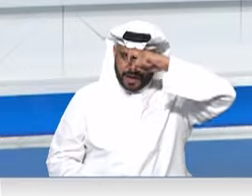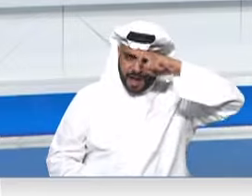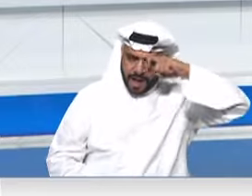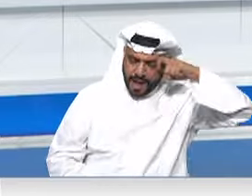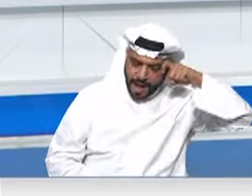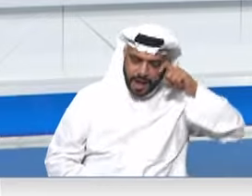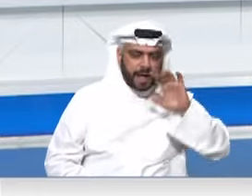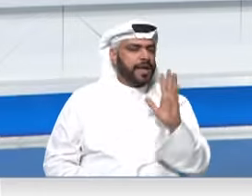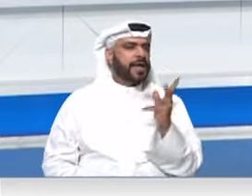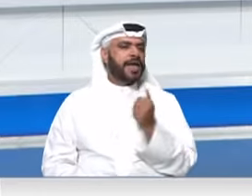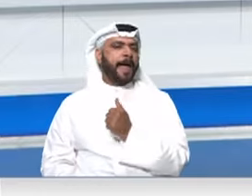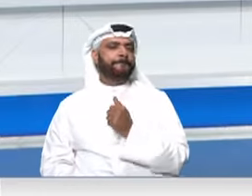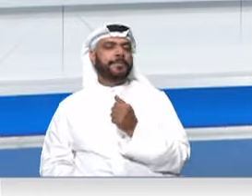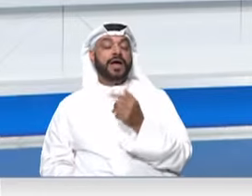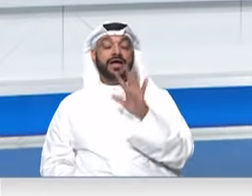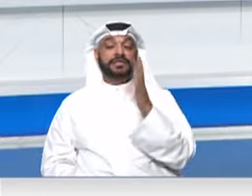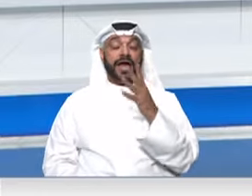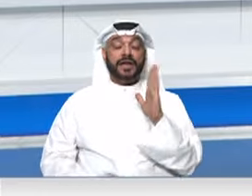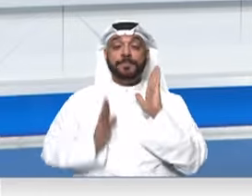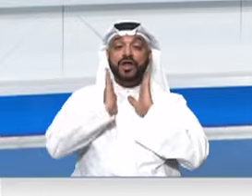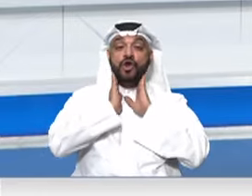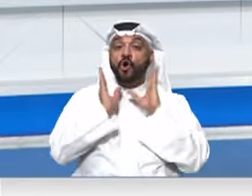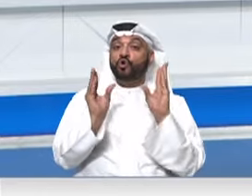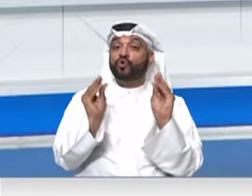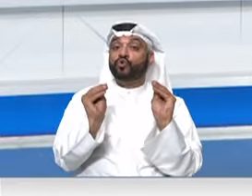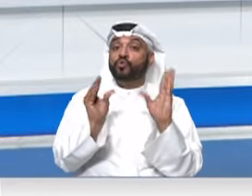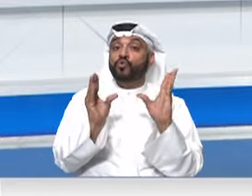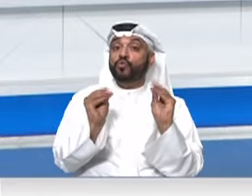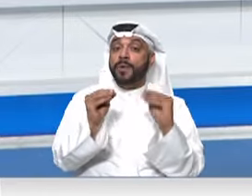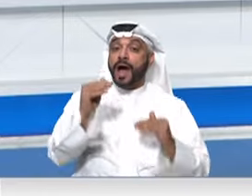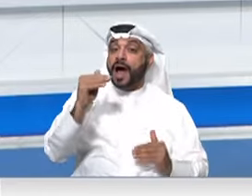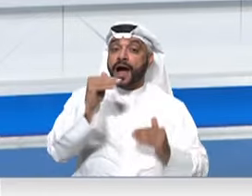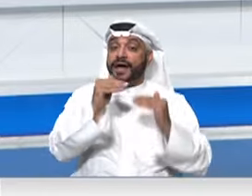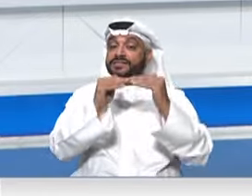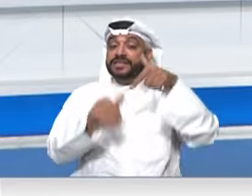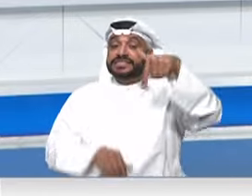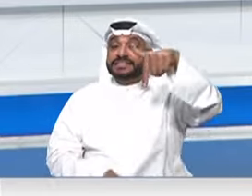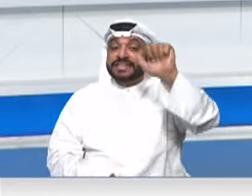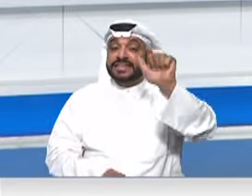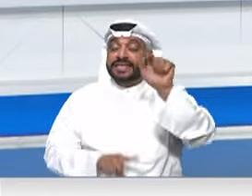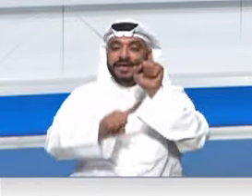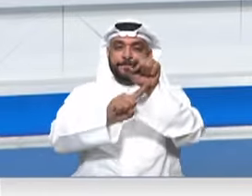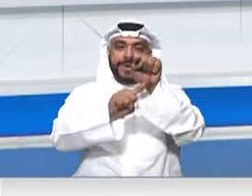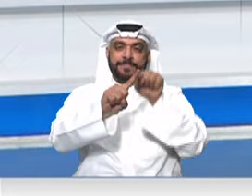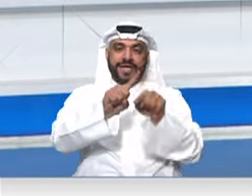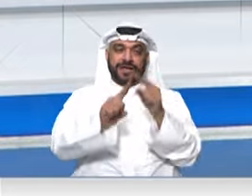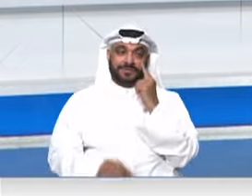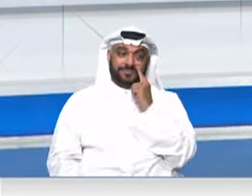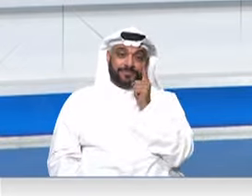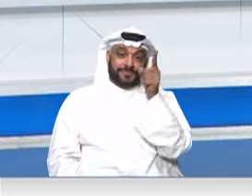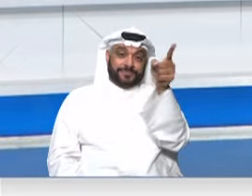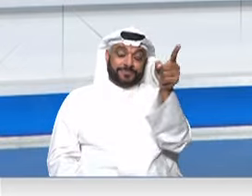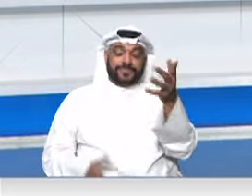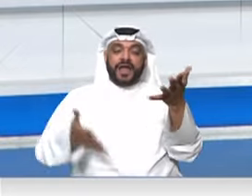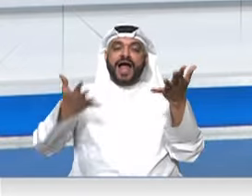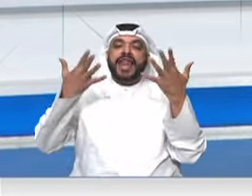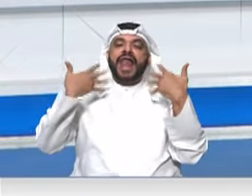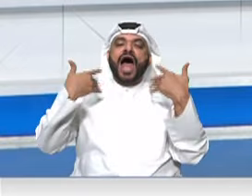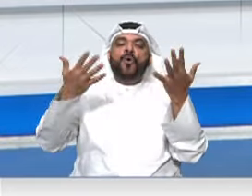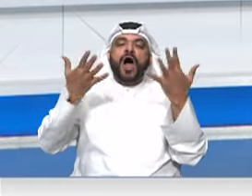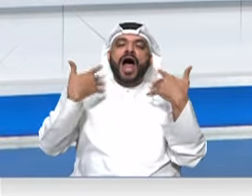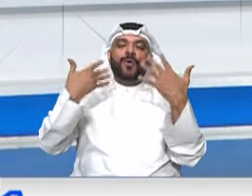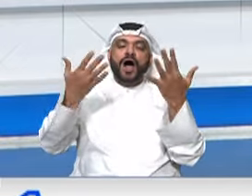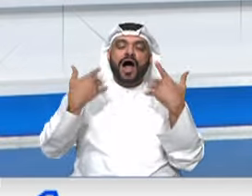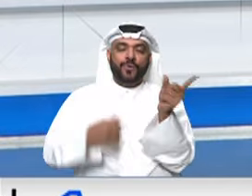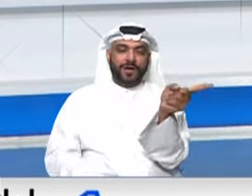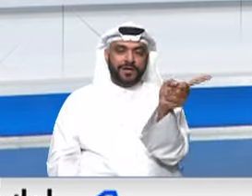بين 20 إلى 60% في بعض المناطق. تعرف على أجواءنا أكثر عبور السحب حاليا على مناطق دون غيرها، والهواء الشمالي غربي